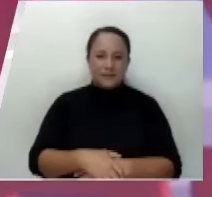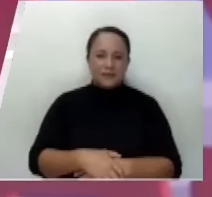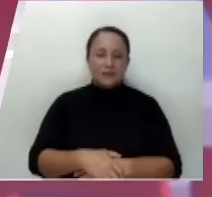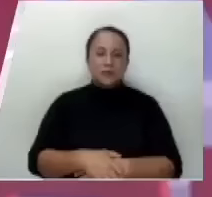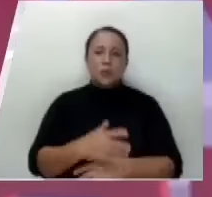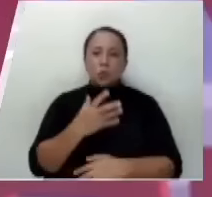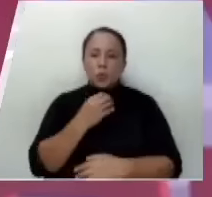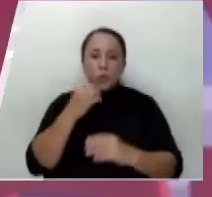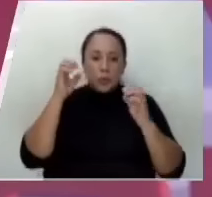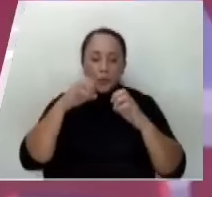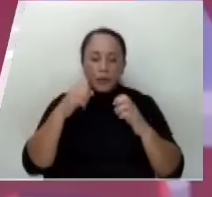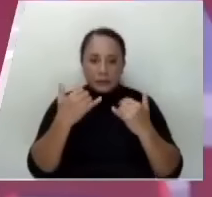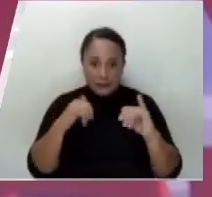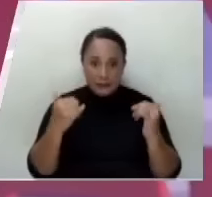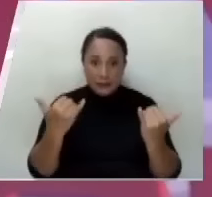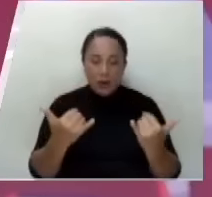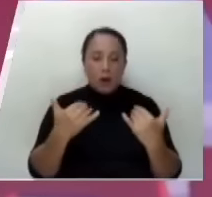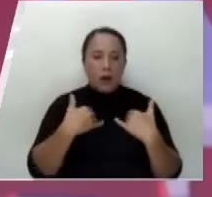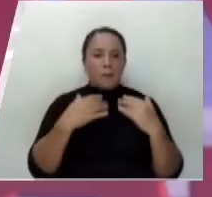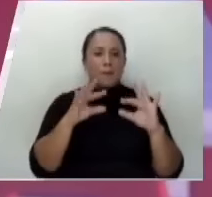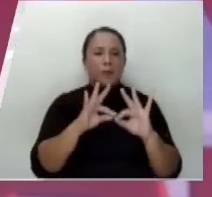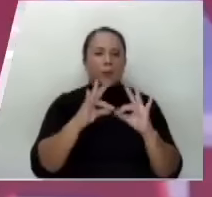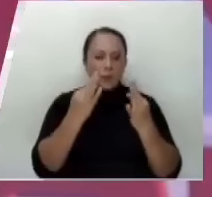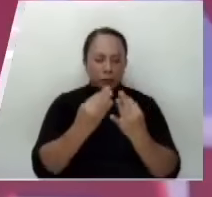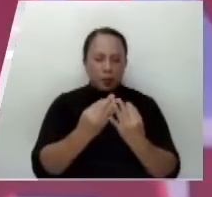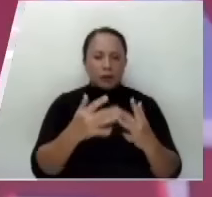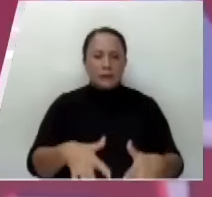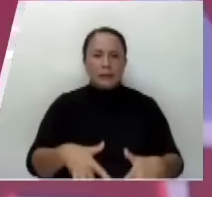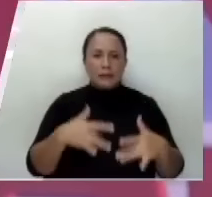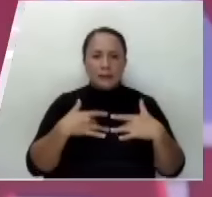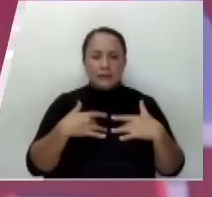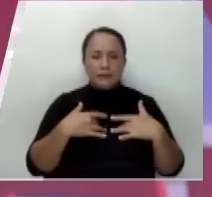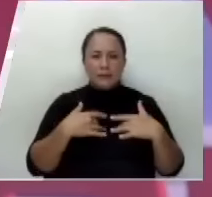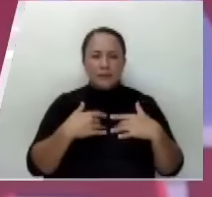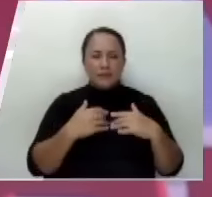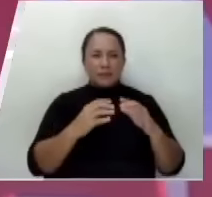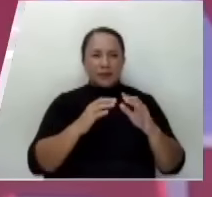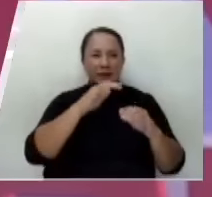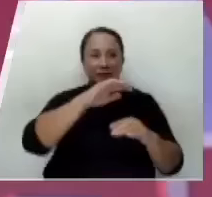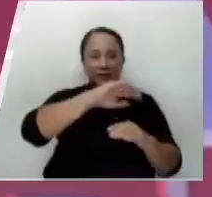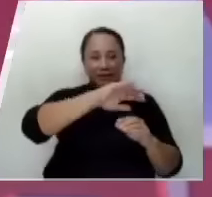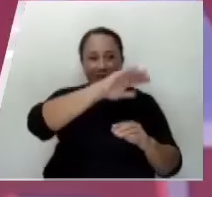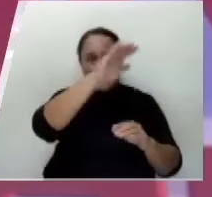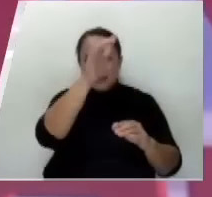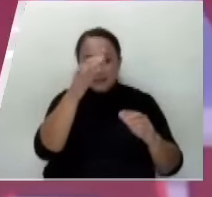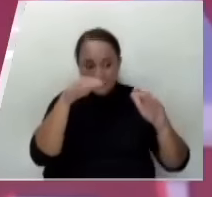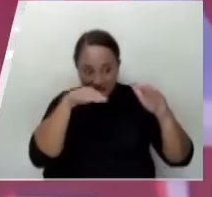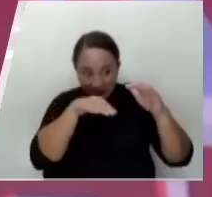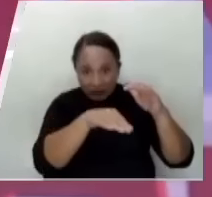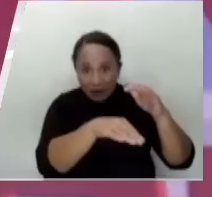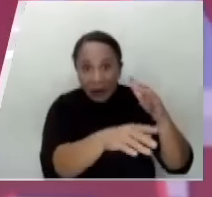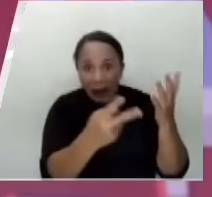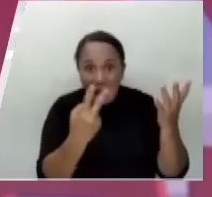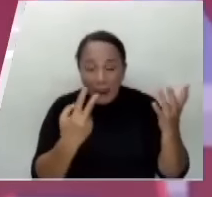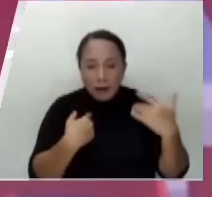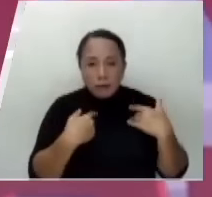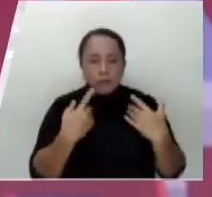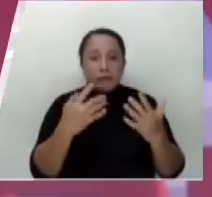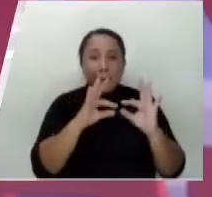mag-aakalang hanggang ngayon may pamilya pa rin na tumitira sa kuweba? Ito po ang sitwasyon ng isang pamilya sa Batangas at isang dekada na raw sila